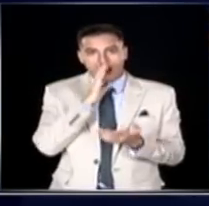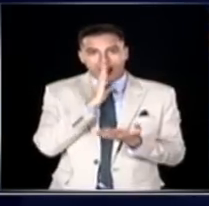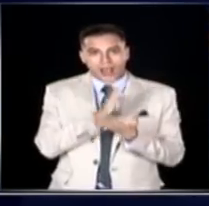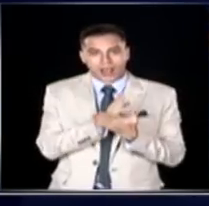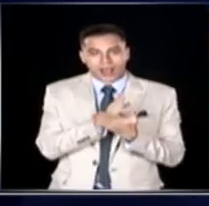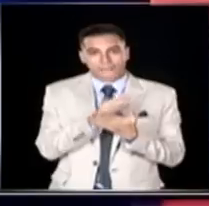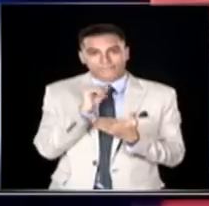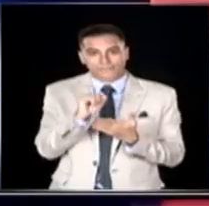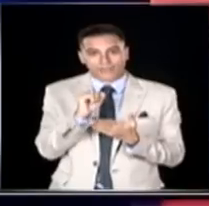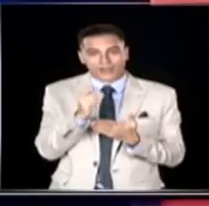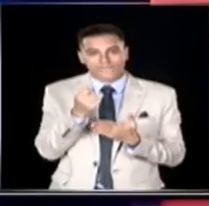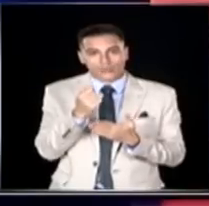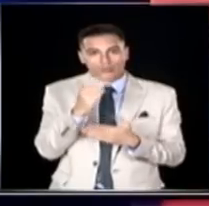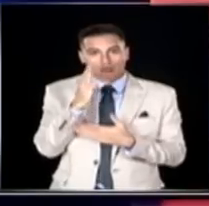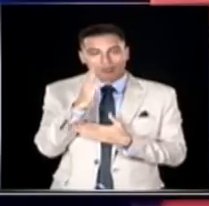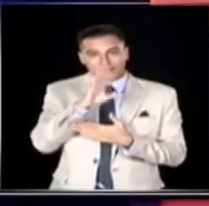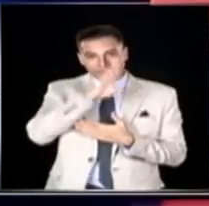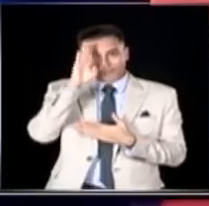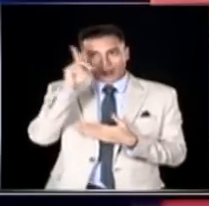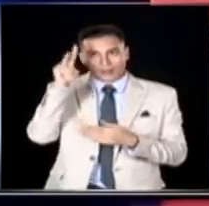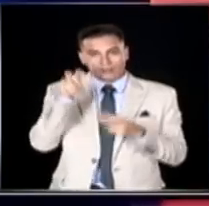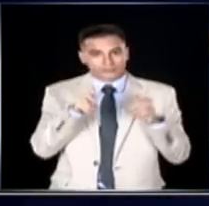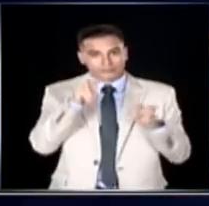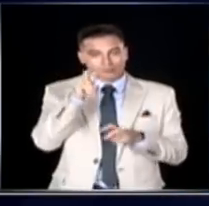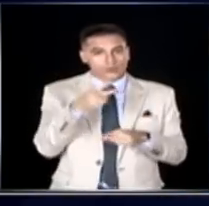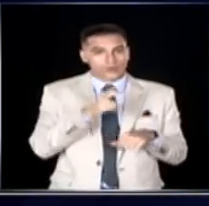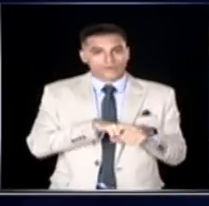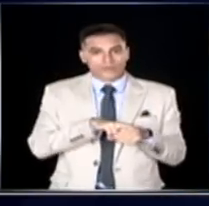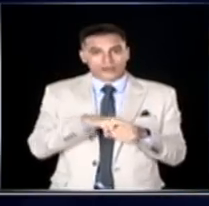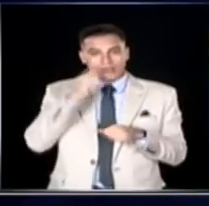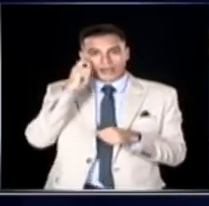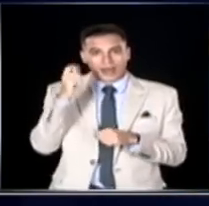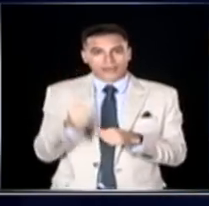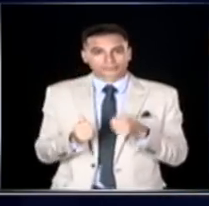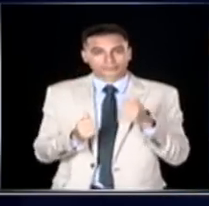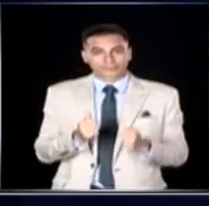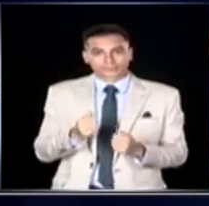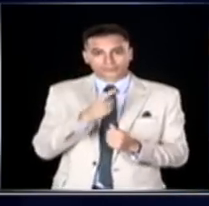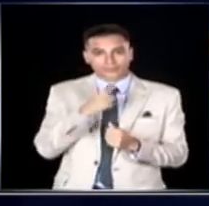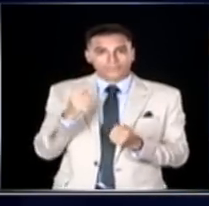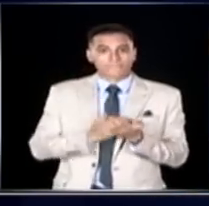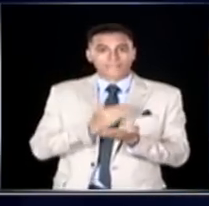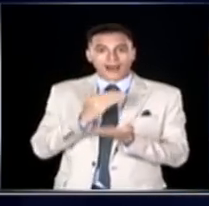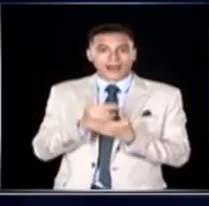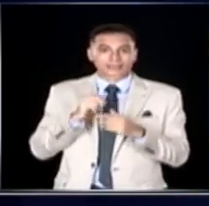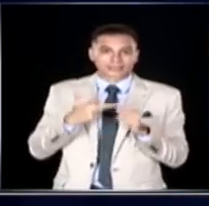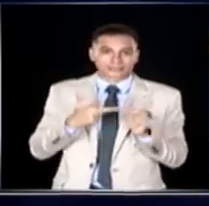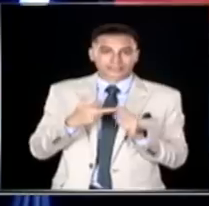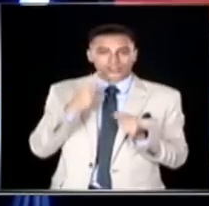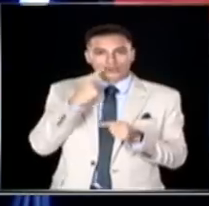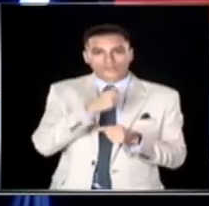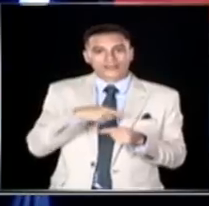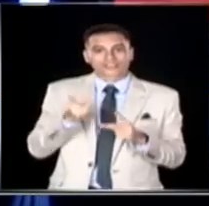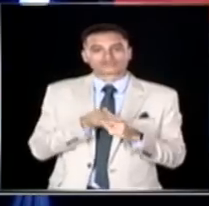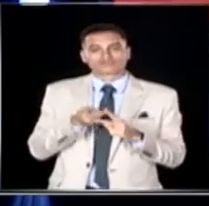الأول من الأمراء وكبار التجار، وبعد كده نبتدي نشوف